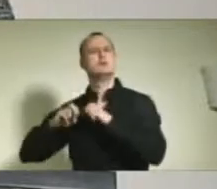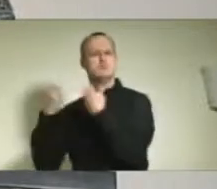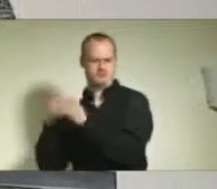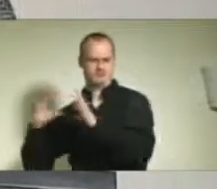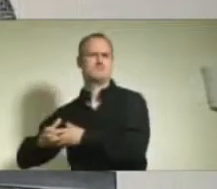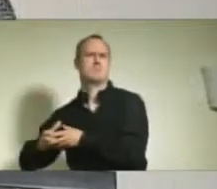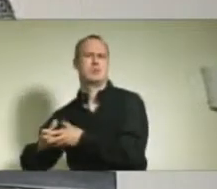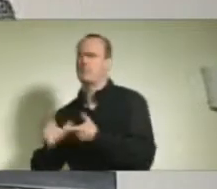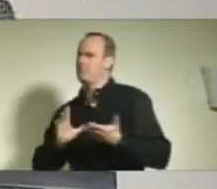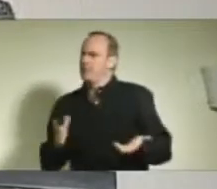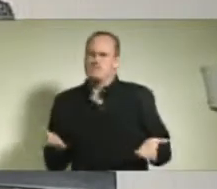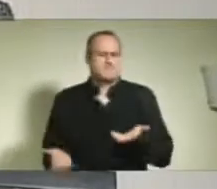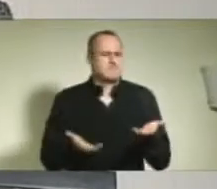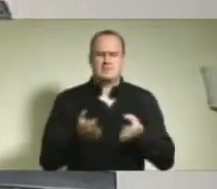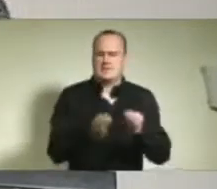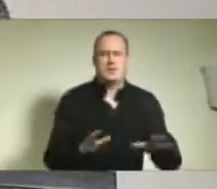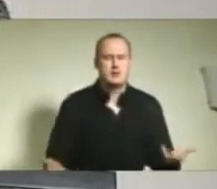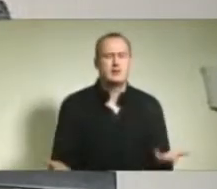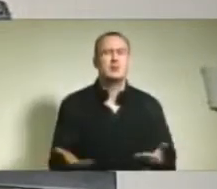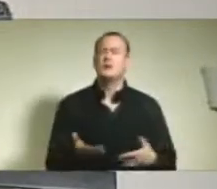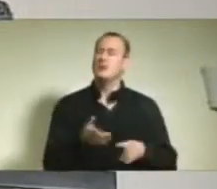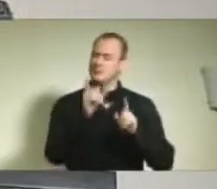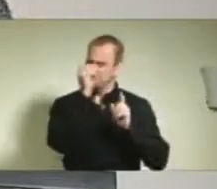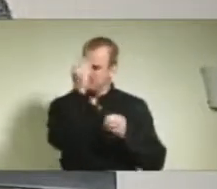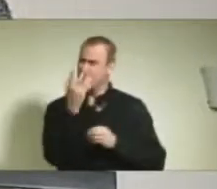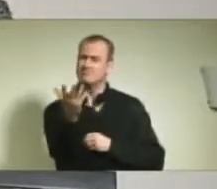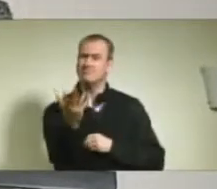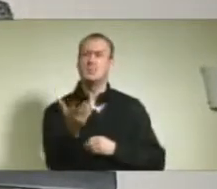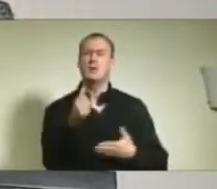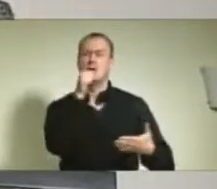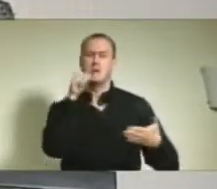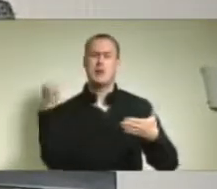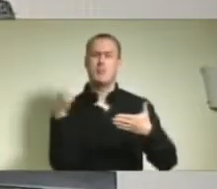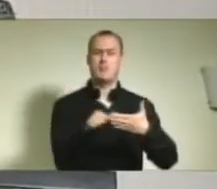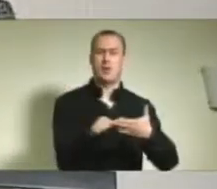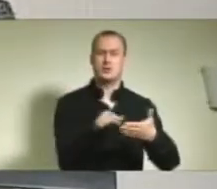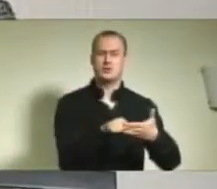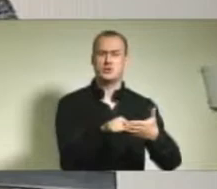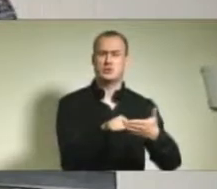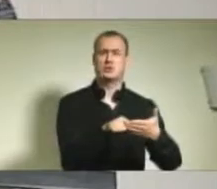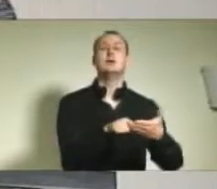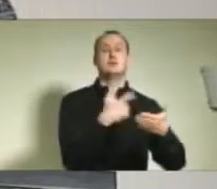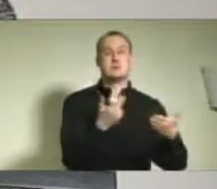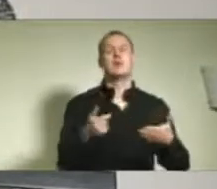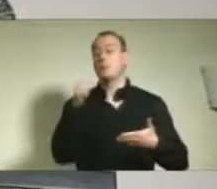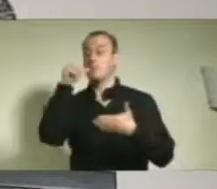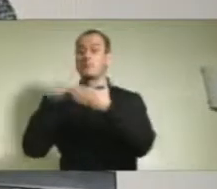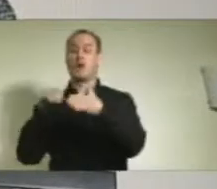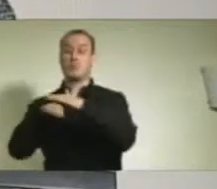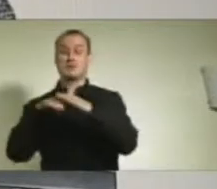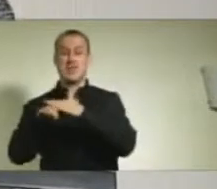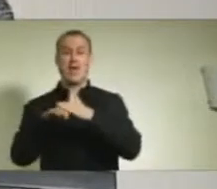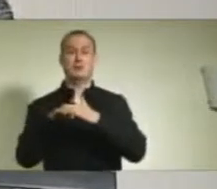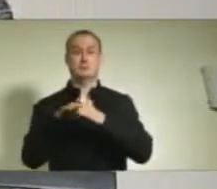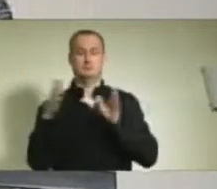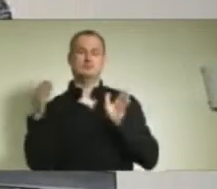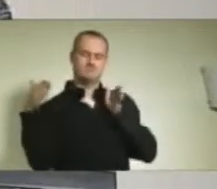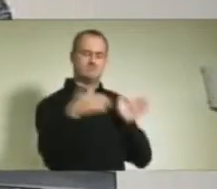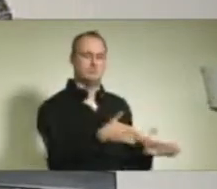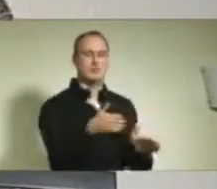c'est que la Poste, ça draine quand même 82% des flux de la Banque Postale. Et donc,